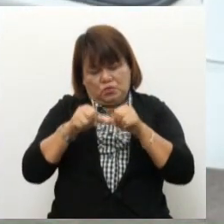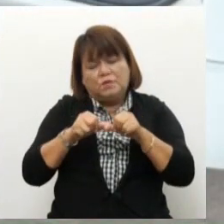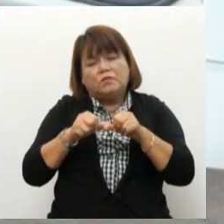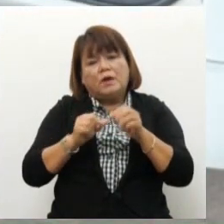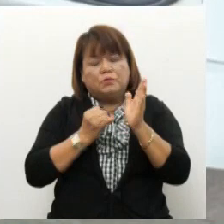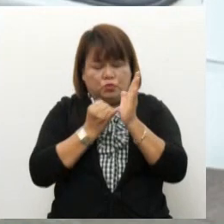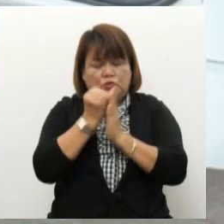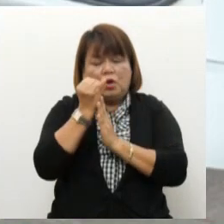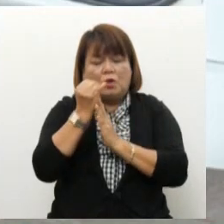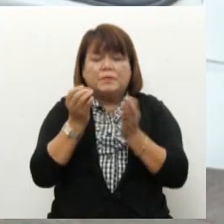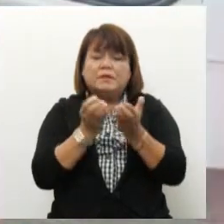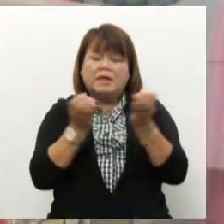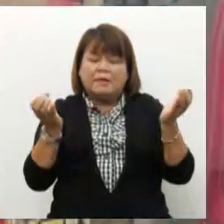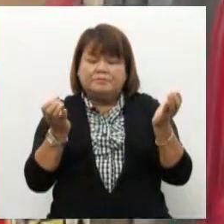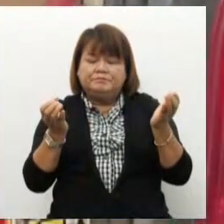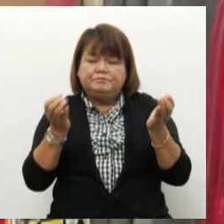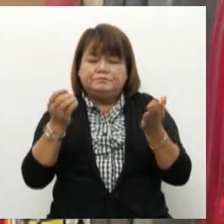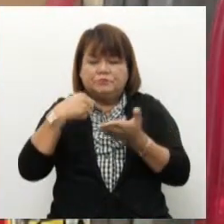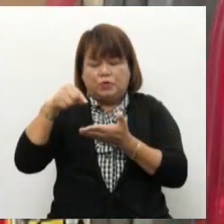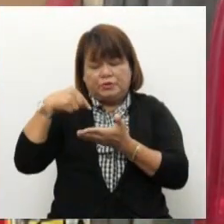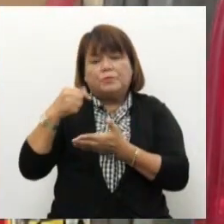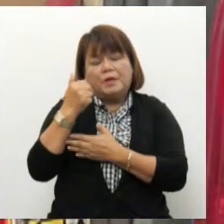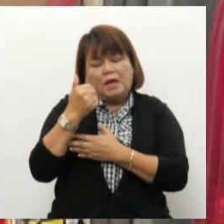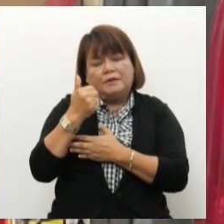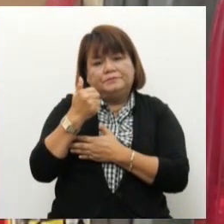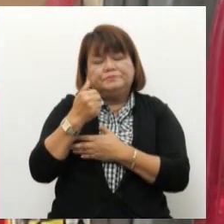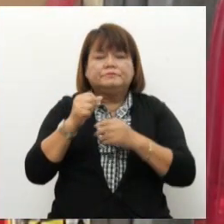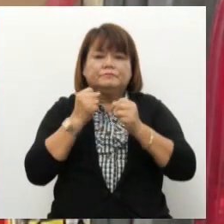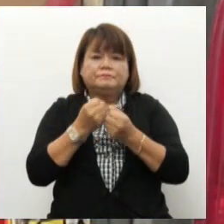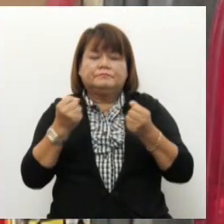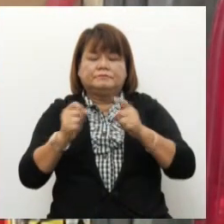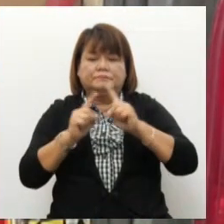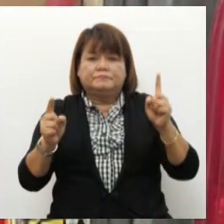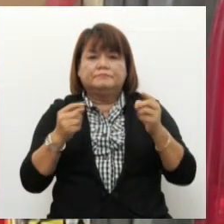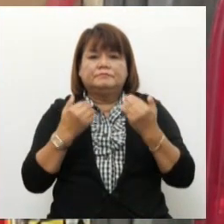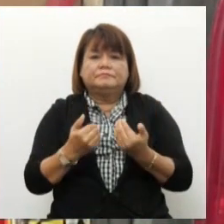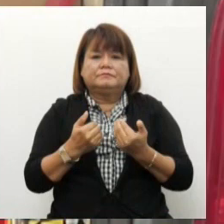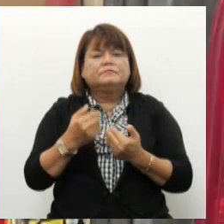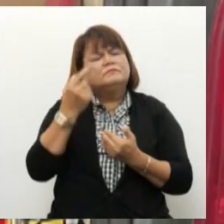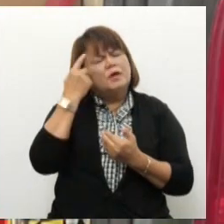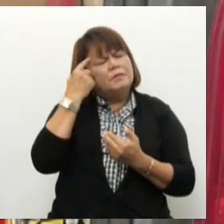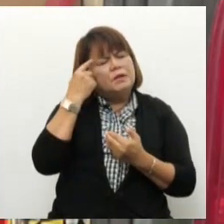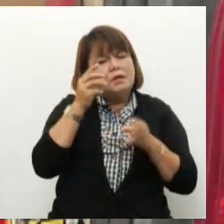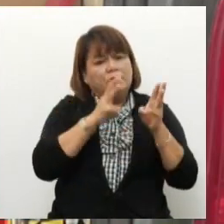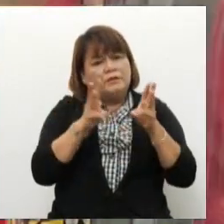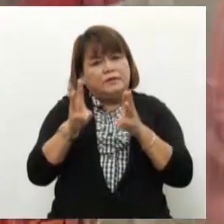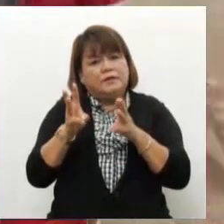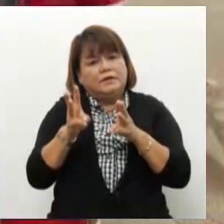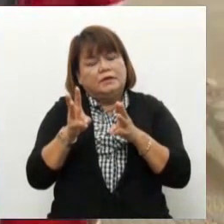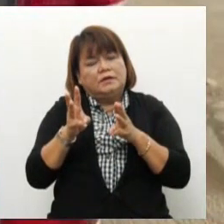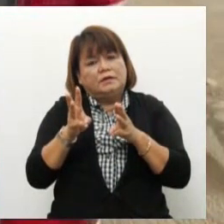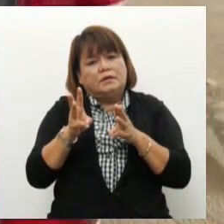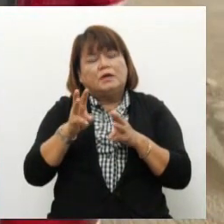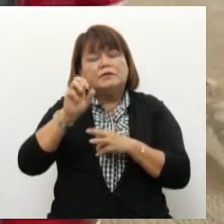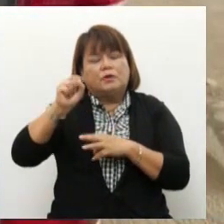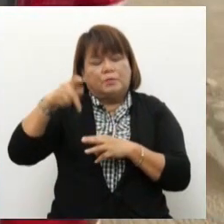โปร่งใสตรวจสอบได้อันนี้ก็ถือว่าสิ่งต่างๆเหล่านี้นะครับเป็นความคิดและแนวทางที่ทางสปท